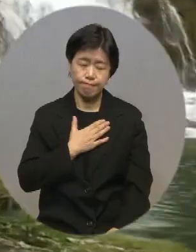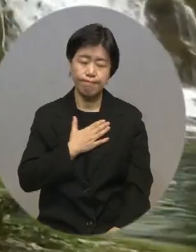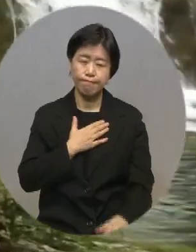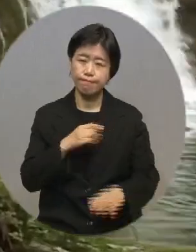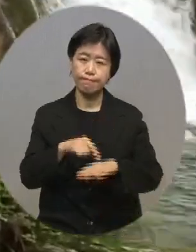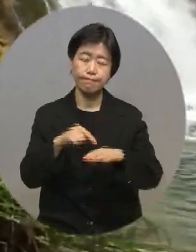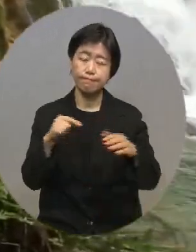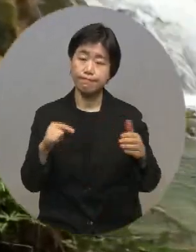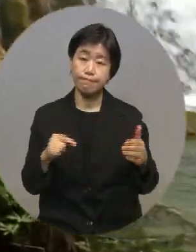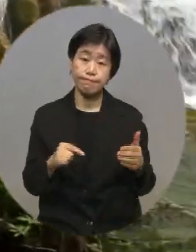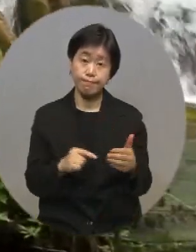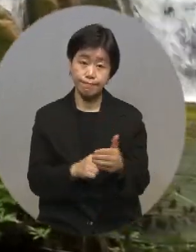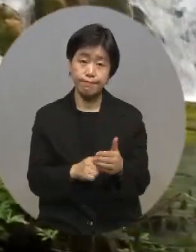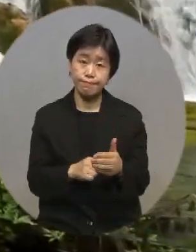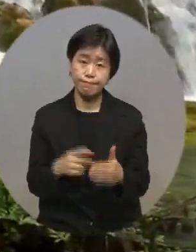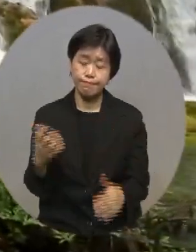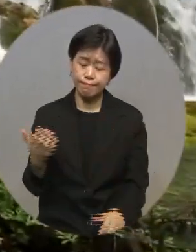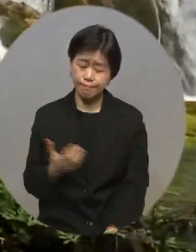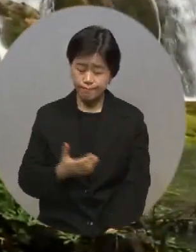내가